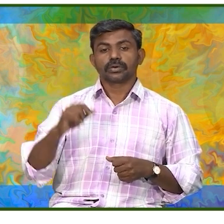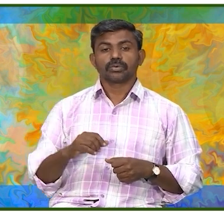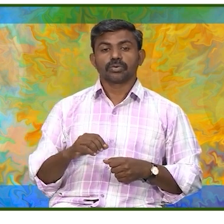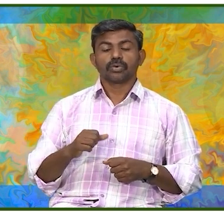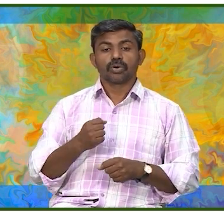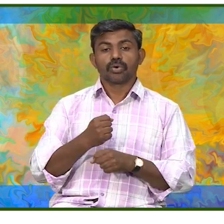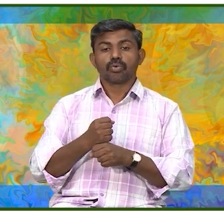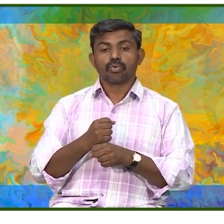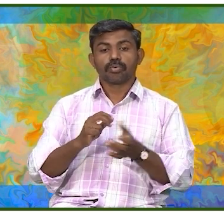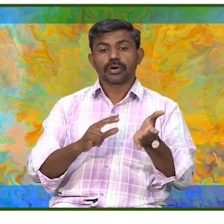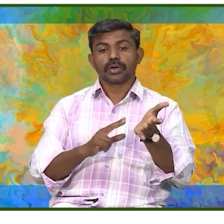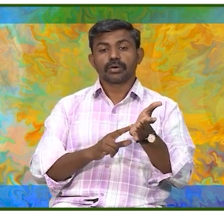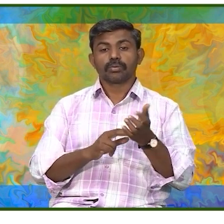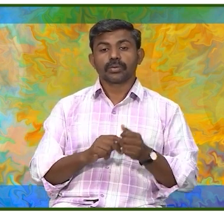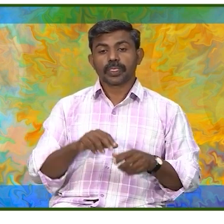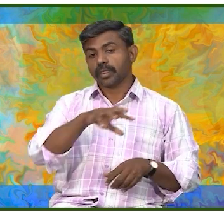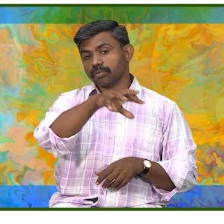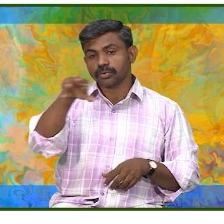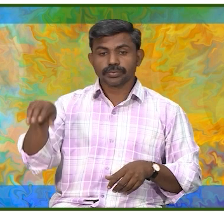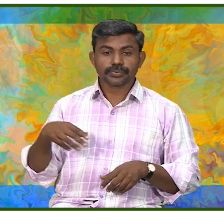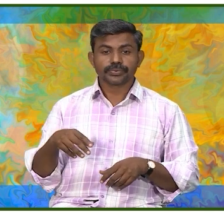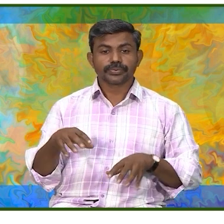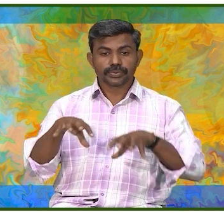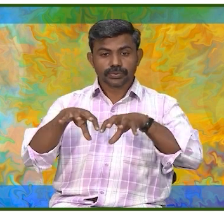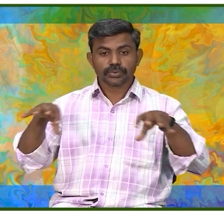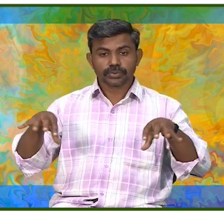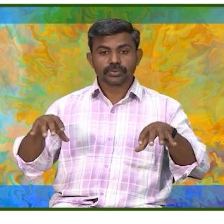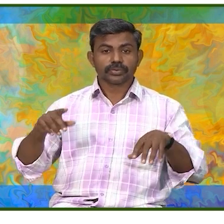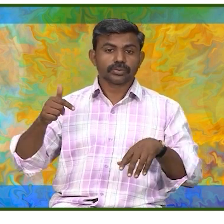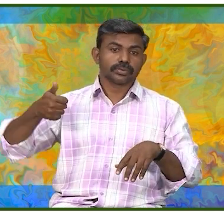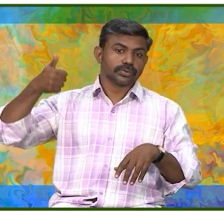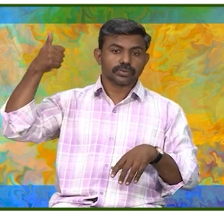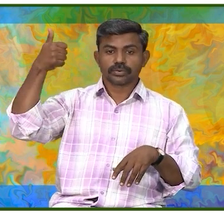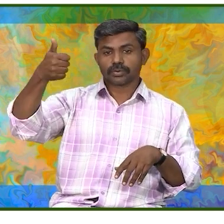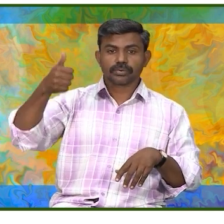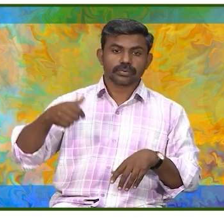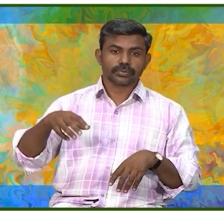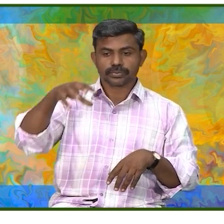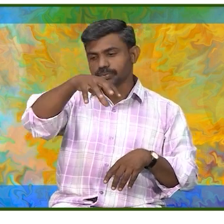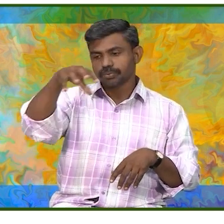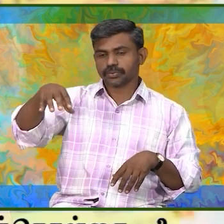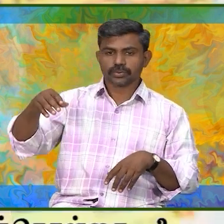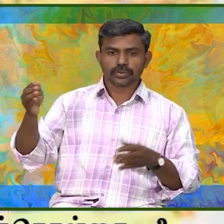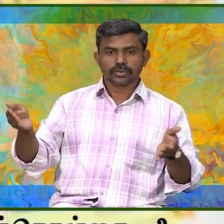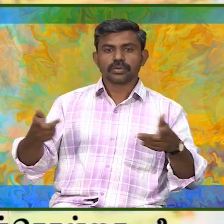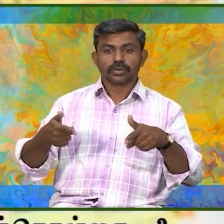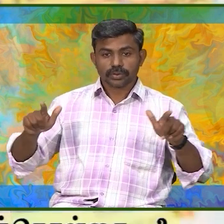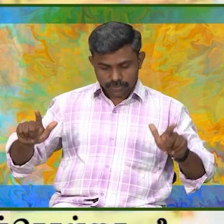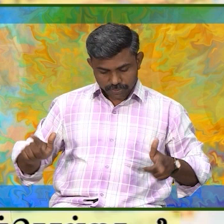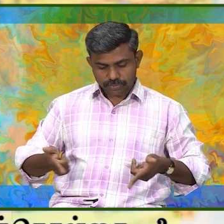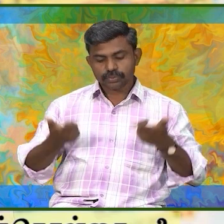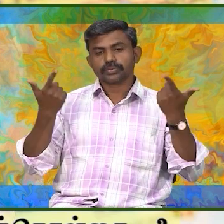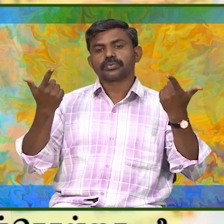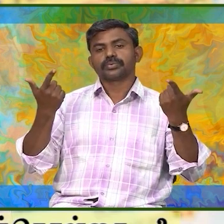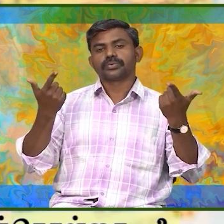குவாமே நிக்ரோமோ. இவங்கெல்லாம் இந்த அணிசேரா இயக்கத்தின் நிறுவன தலைவர்கள். நிறுவன தலைவர்கள் உங்களுக்கு தெரியும், அவங்க தான் இந்த